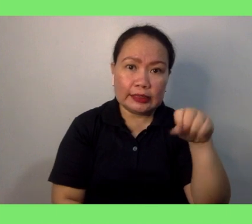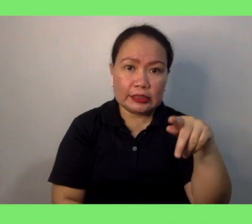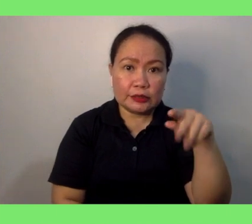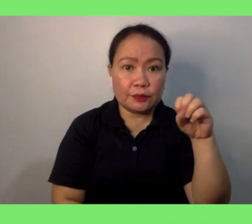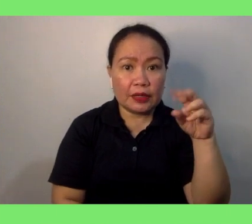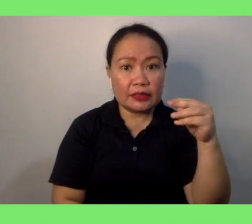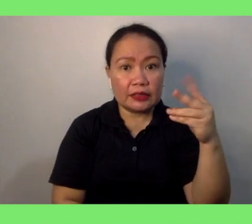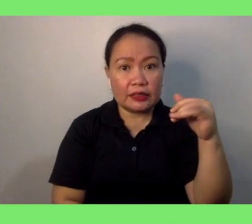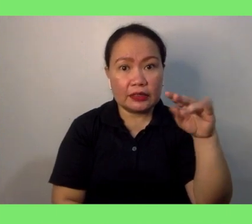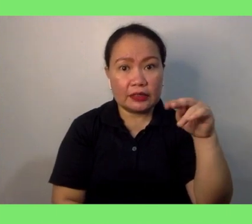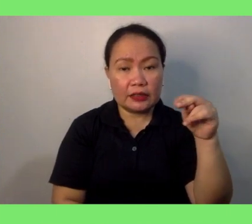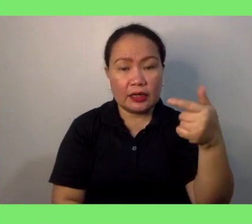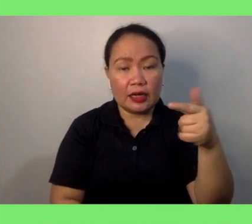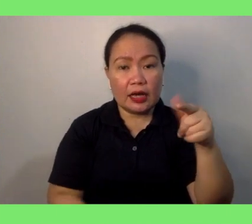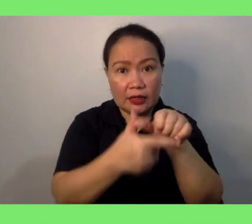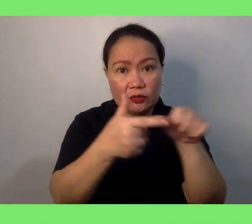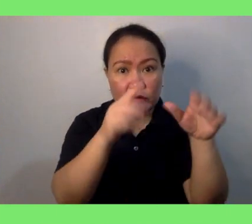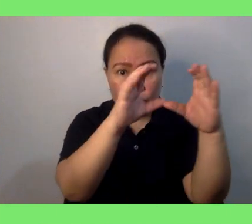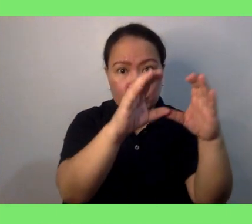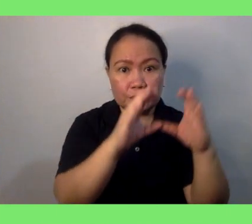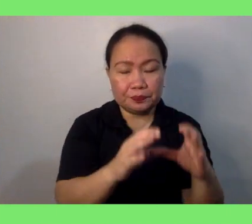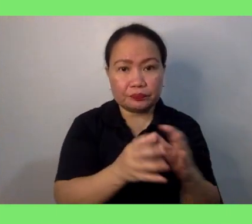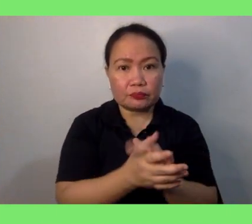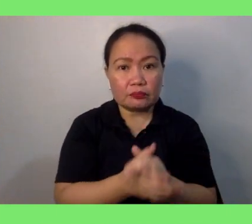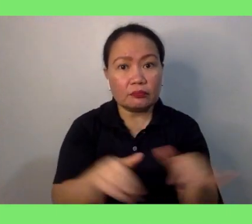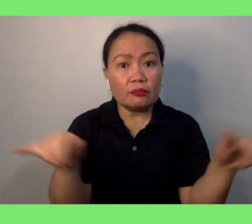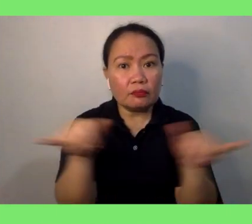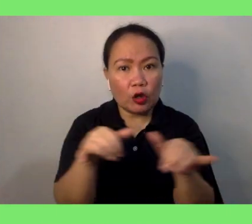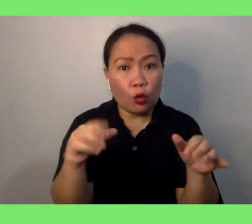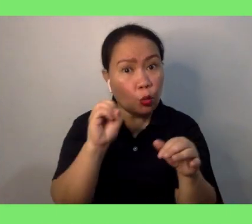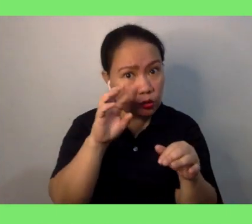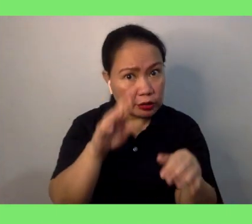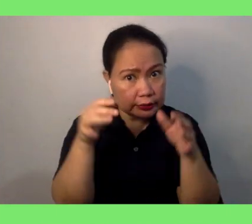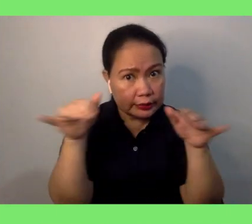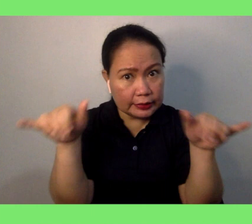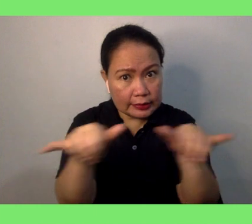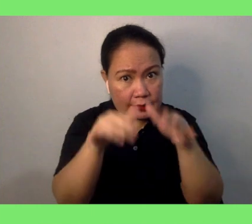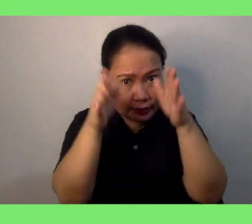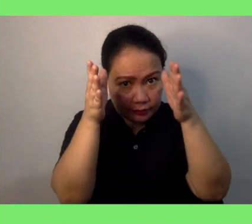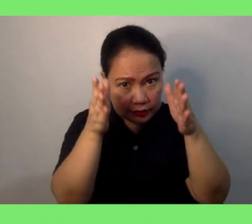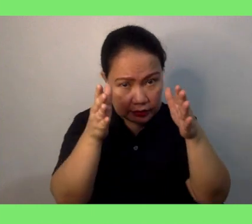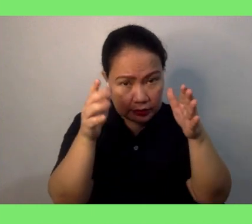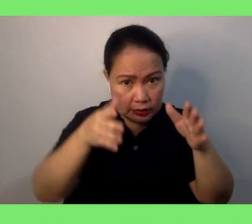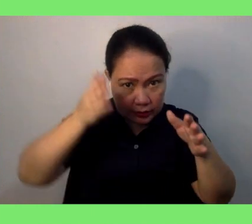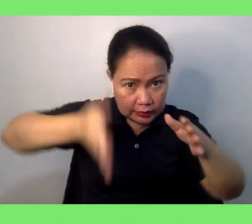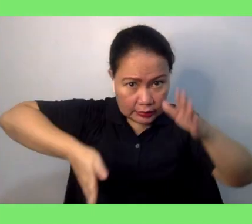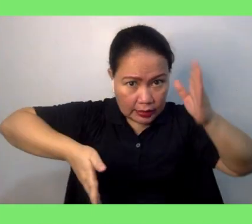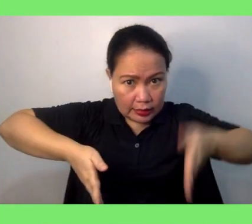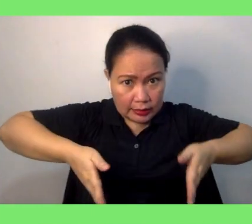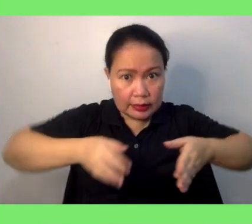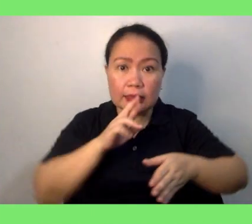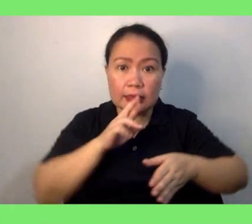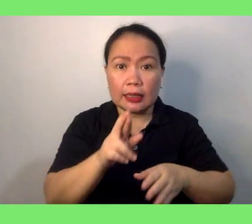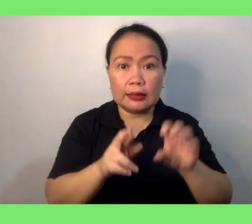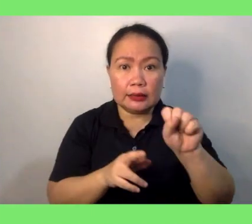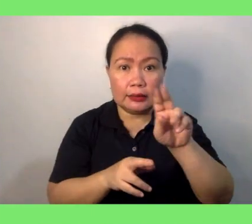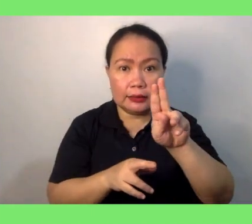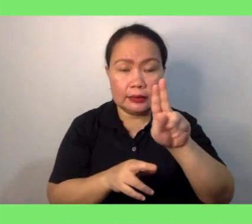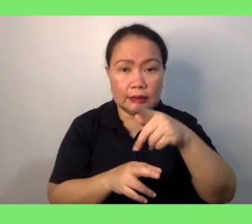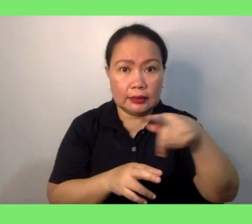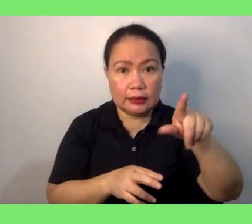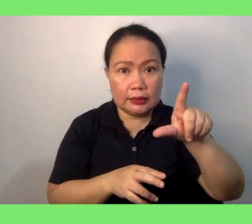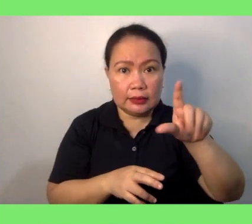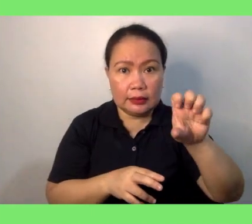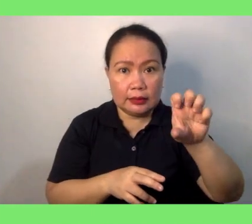mo yung same side interior angles are supplementary. Ito, nasa same side sila, 'di ba? If C is